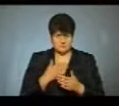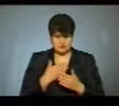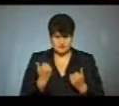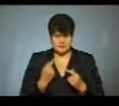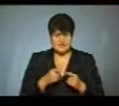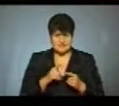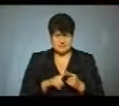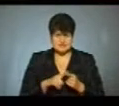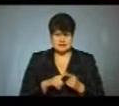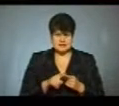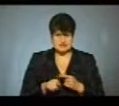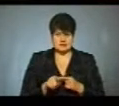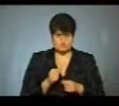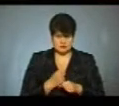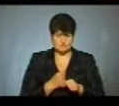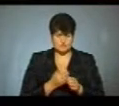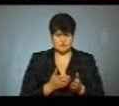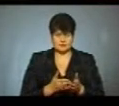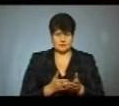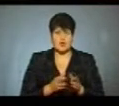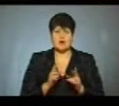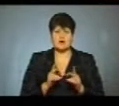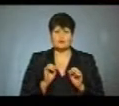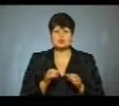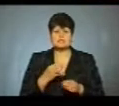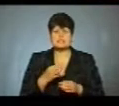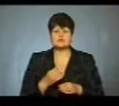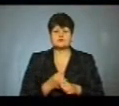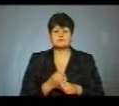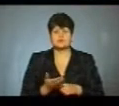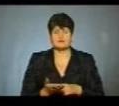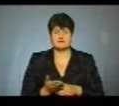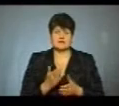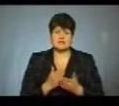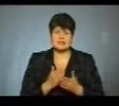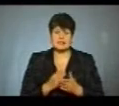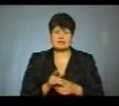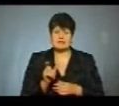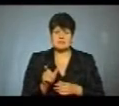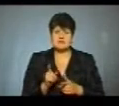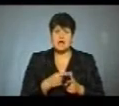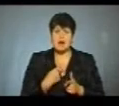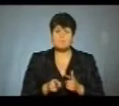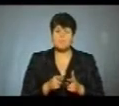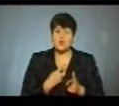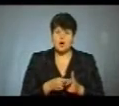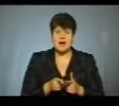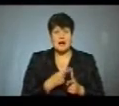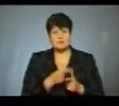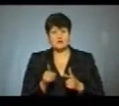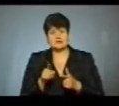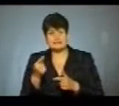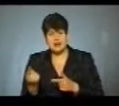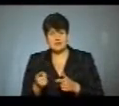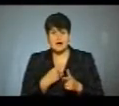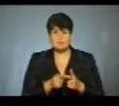цей запобіжник тут спрацював. А як можна сказати, що він спрацював? Адже є термін «або». або так, або так, або так.